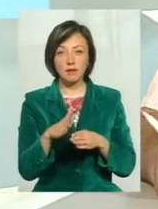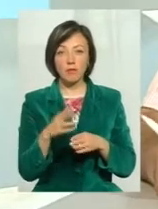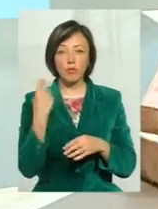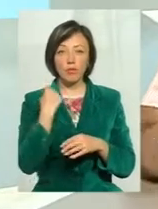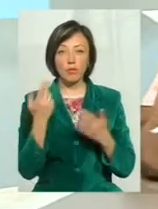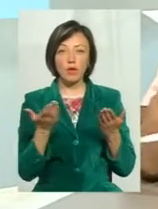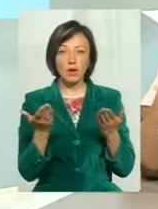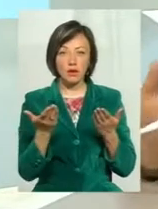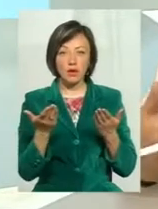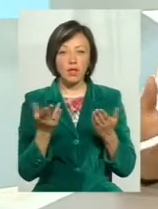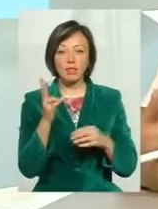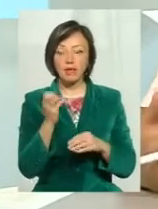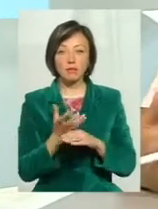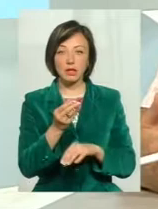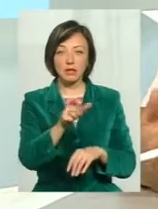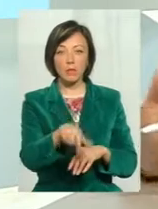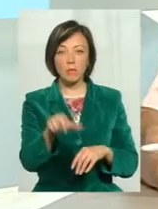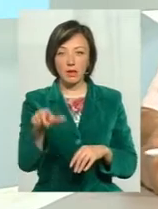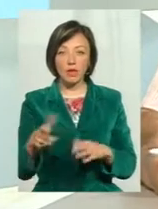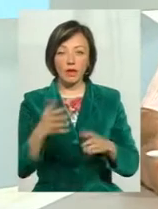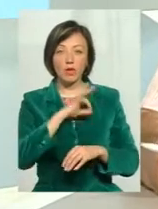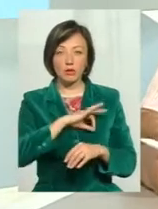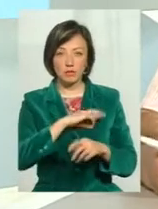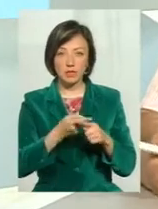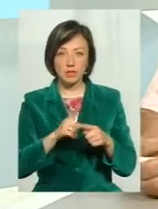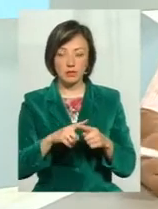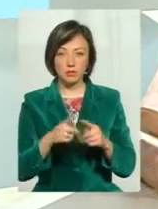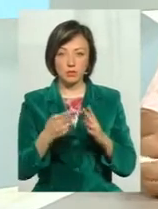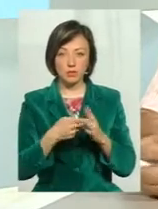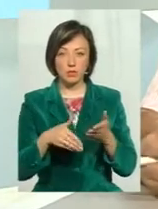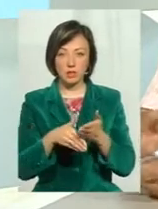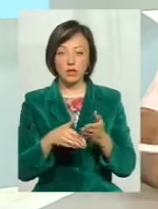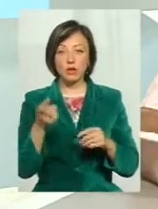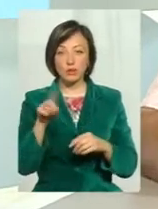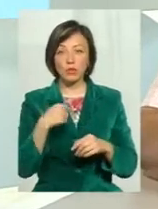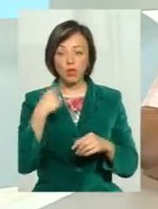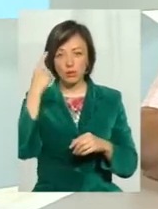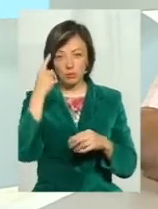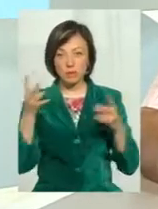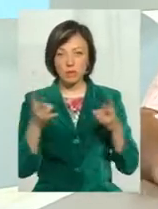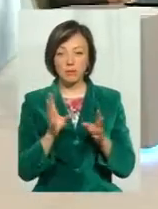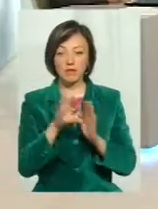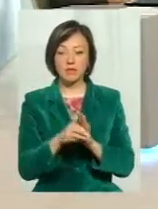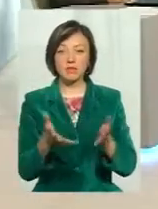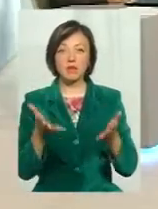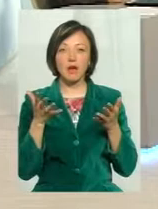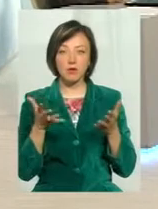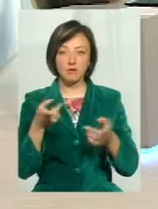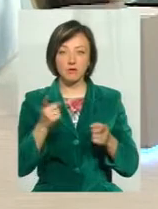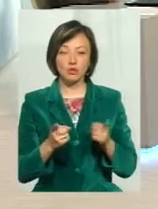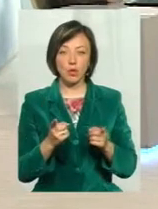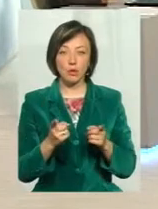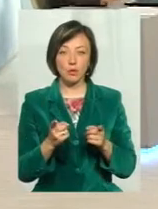боргу, яку не сплатили громадяни, які користуються цією субсидією. Тому я думаю, що тут треба буде внести ясність, звичайно.